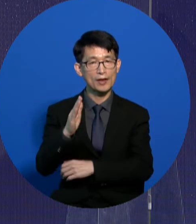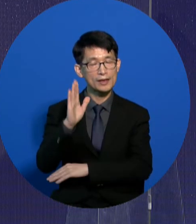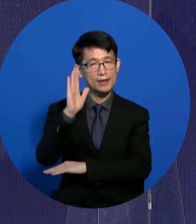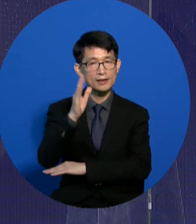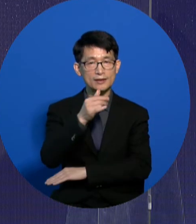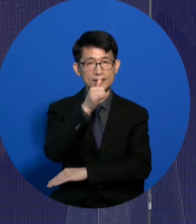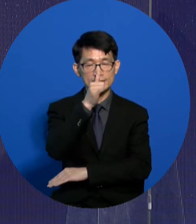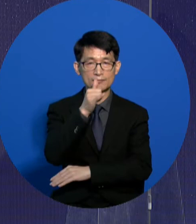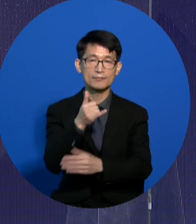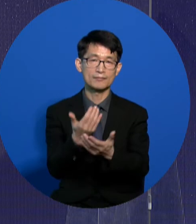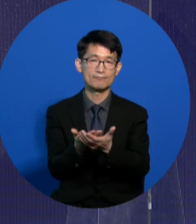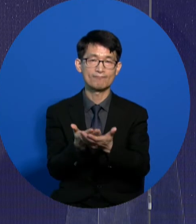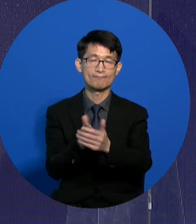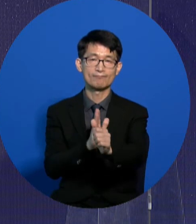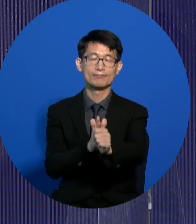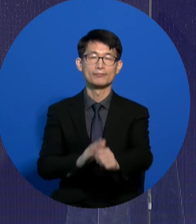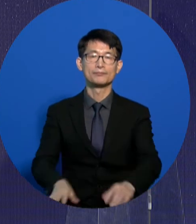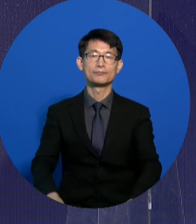있으신가요?